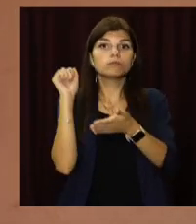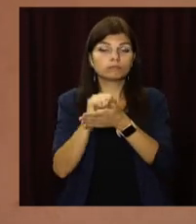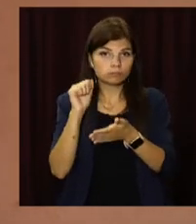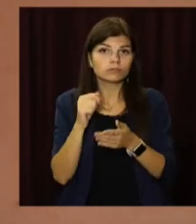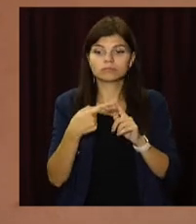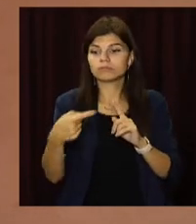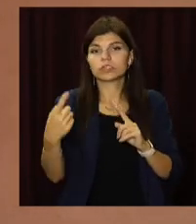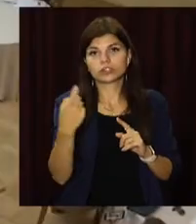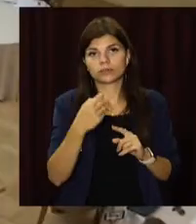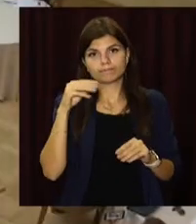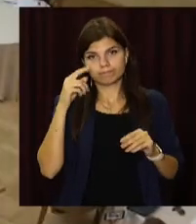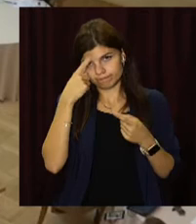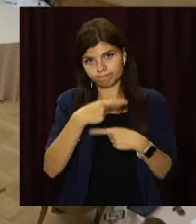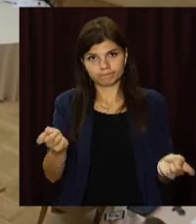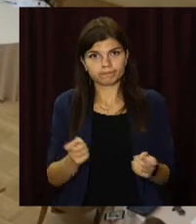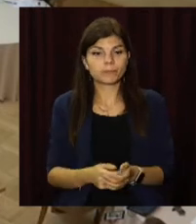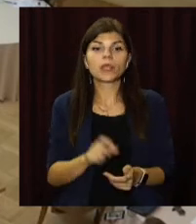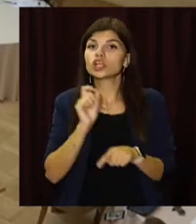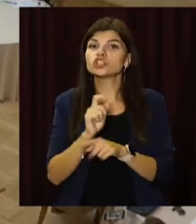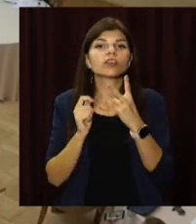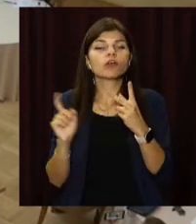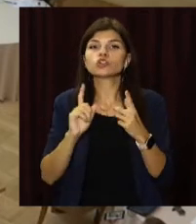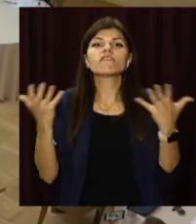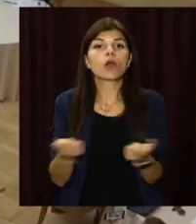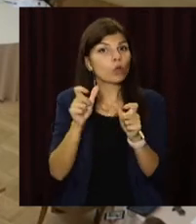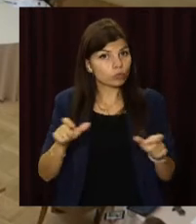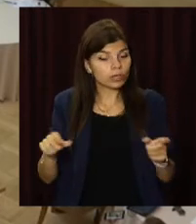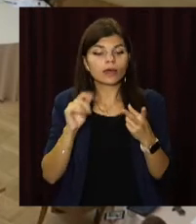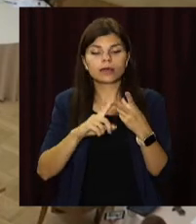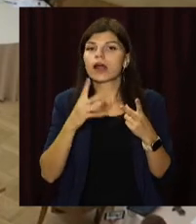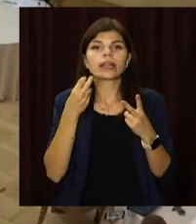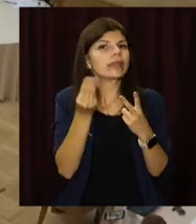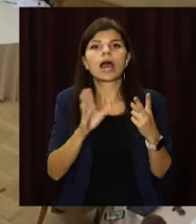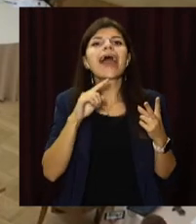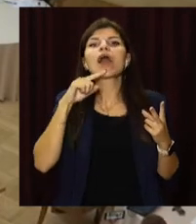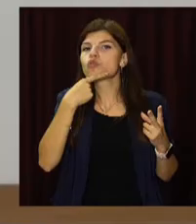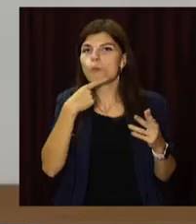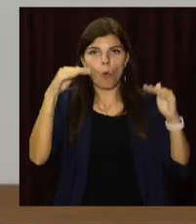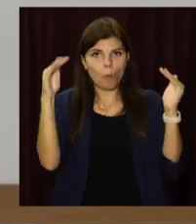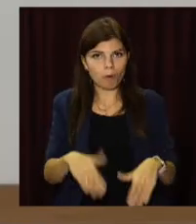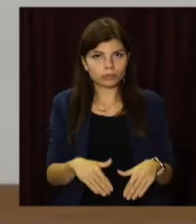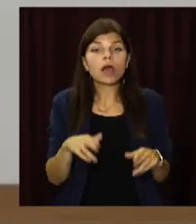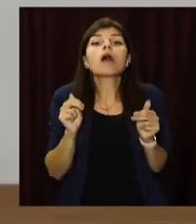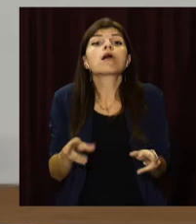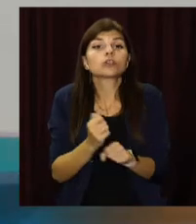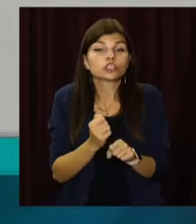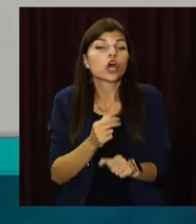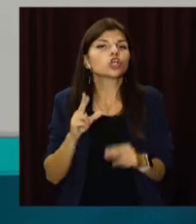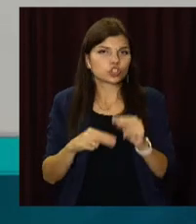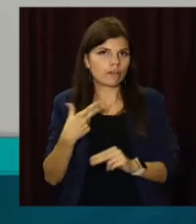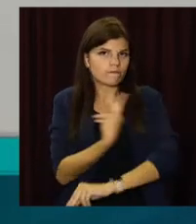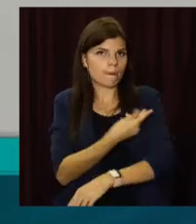документа. Задачі дві – врятувати людей і не дати впасти економіці. Чим це можна зробити?